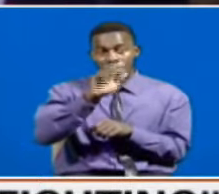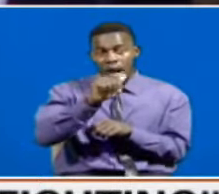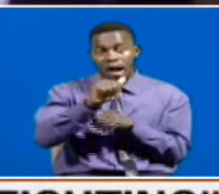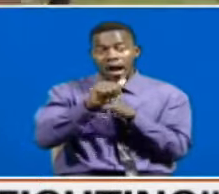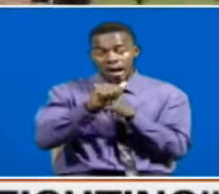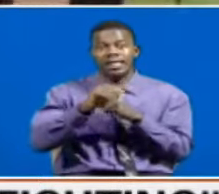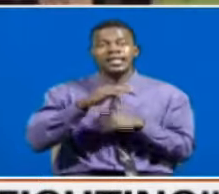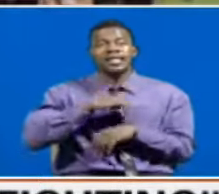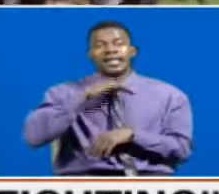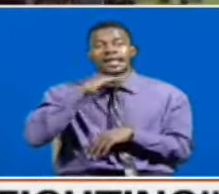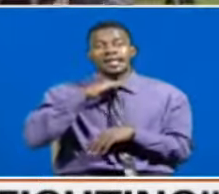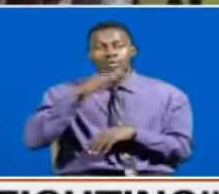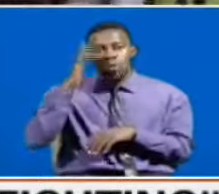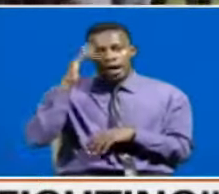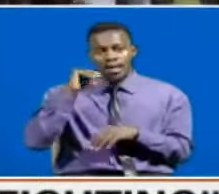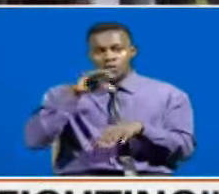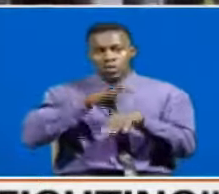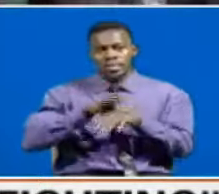Coast Fever.